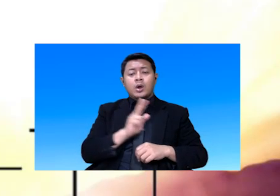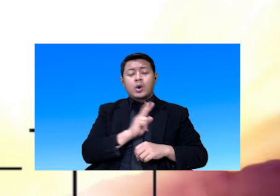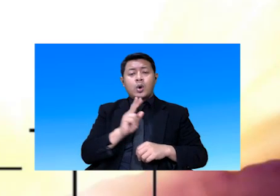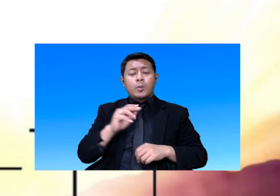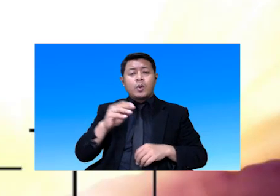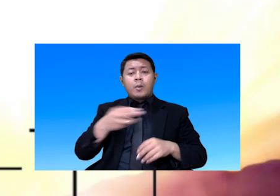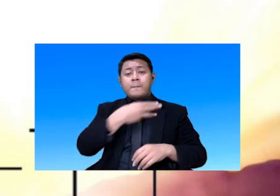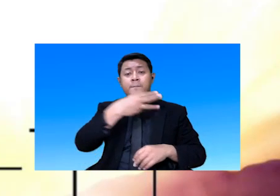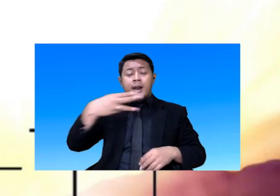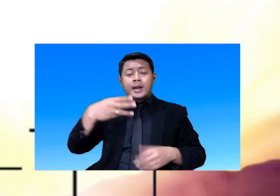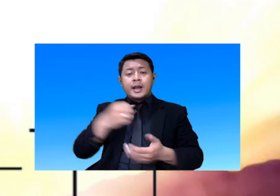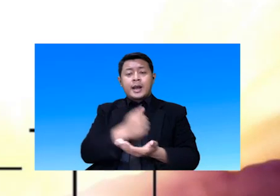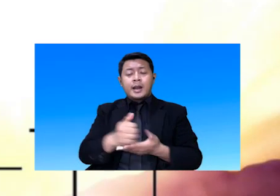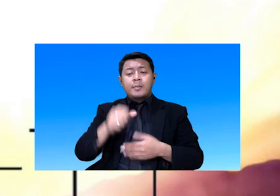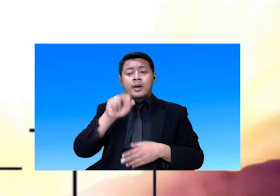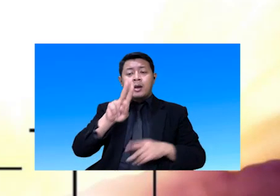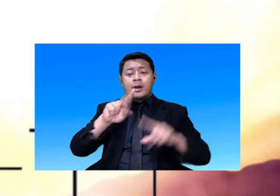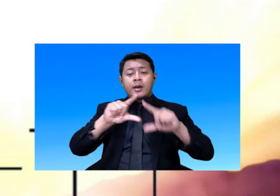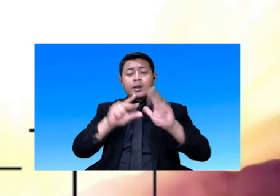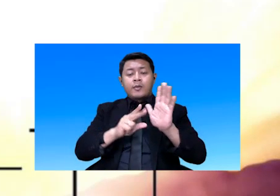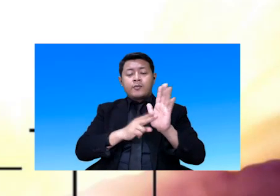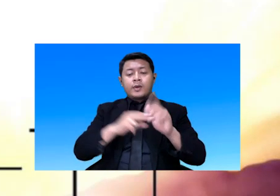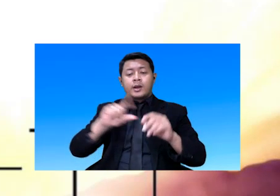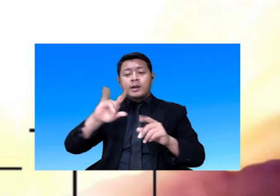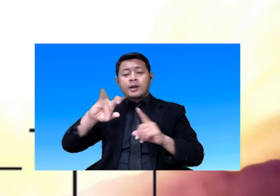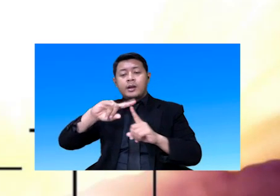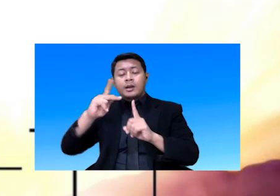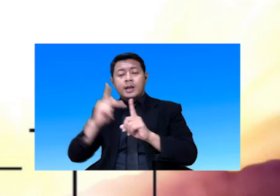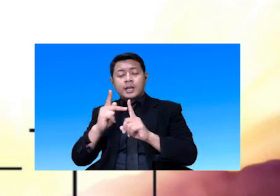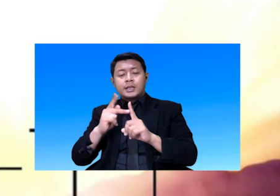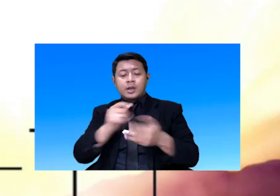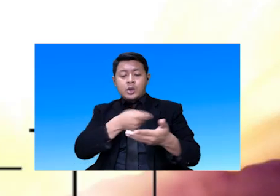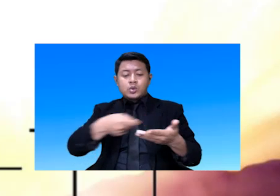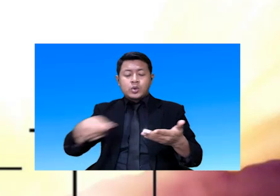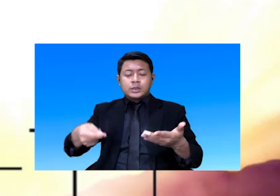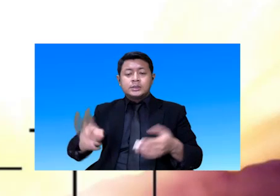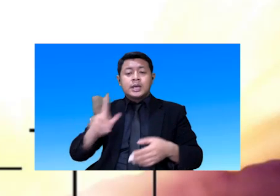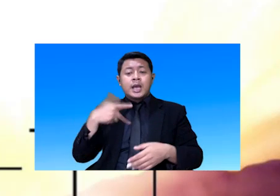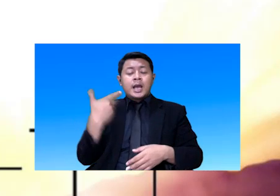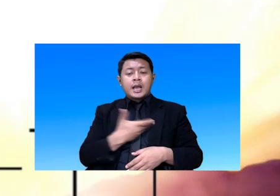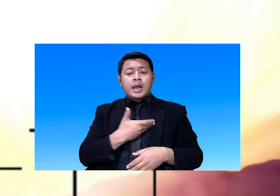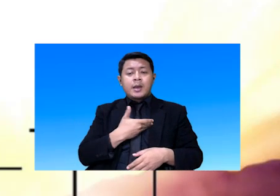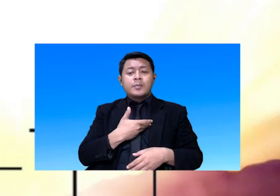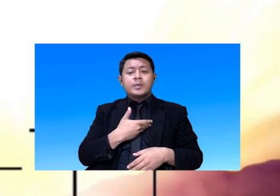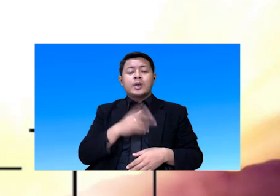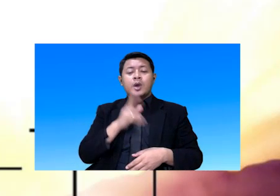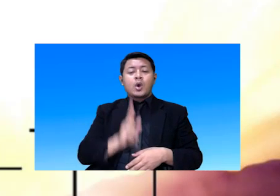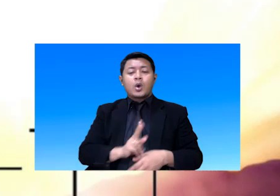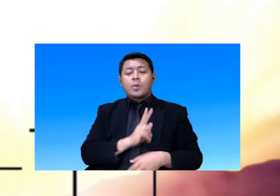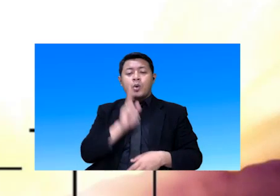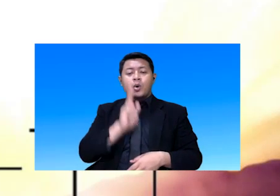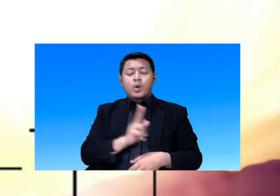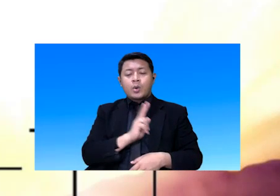Lith, menulis dengan sangat tegas, kira-kira isinya begini. Kami, para